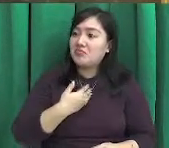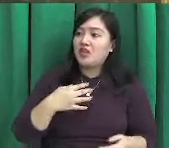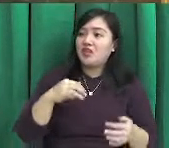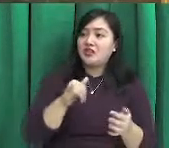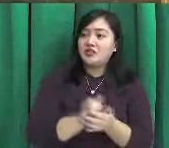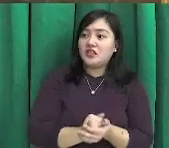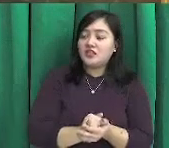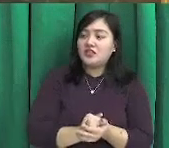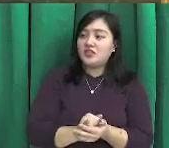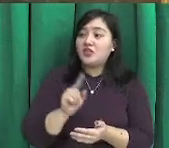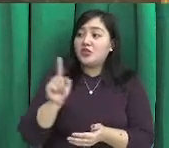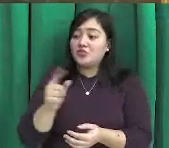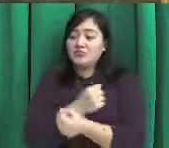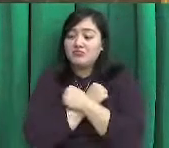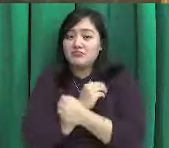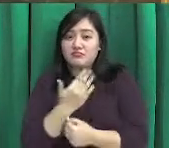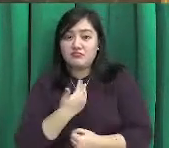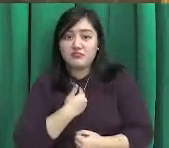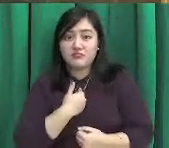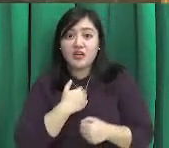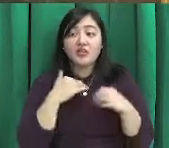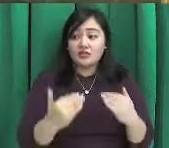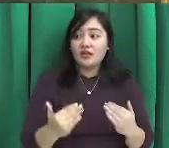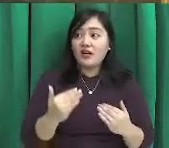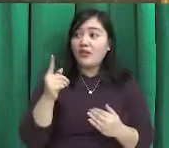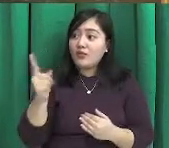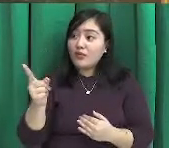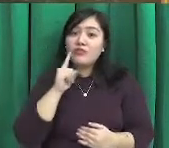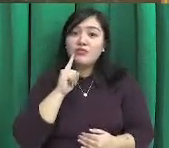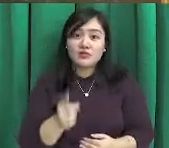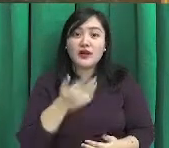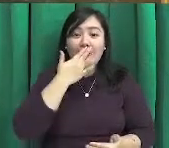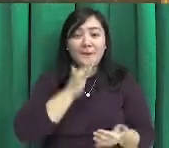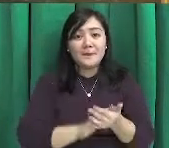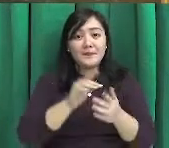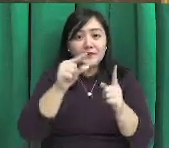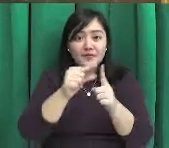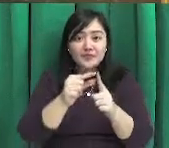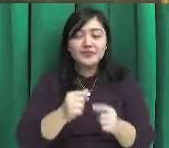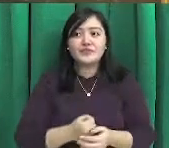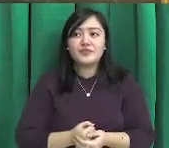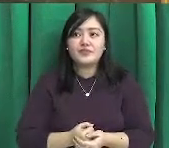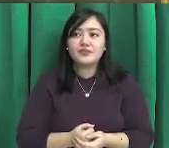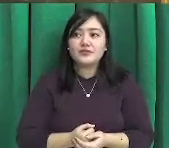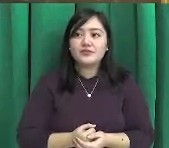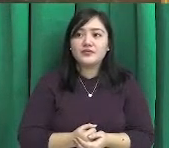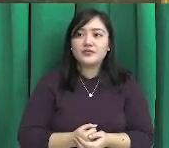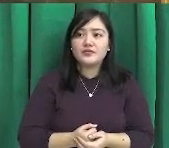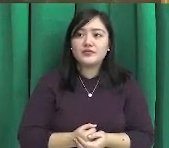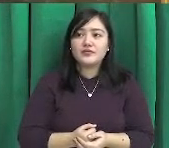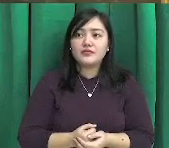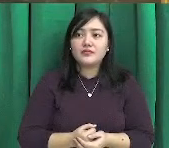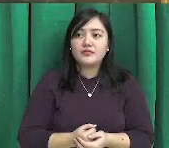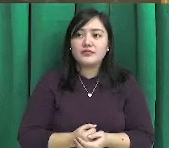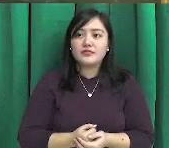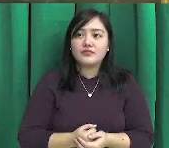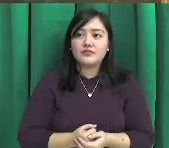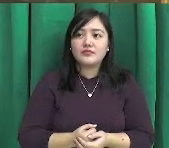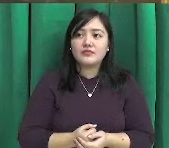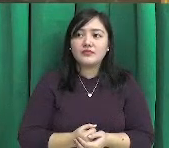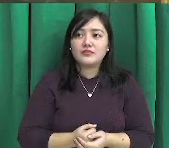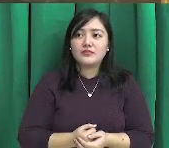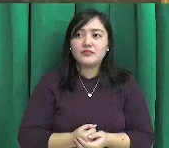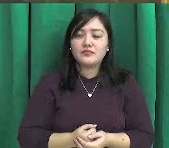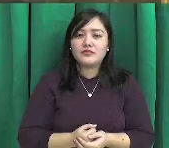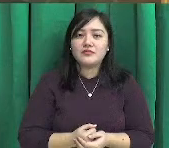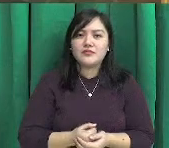pananalita. Ay, sige, tuloy mo. Sabi niya, I will never let you cry because of my